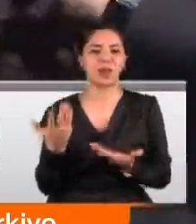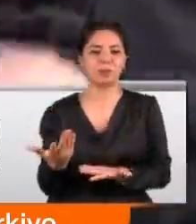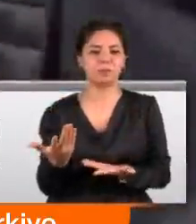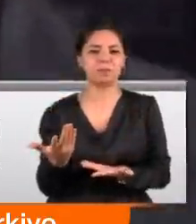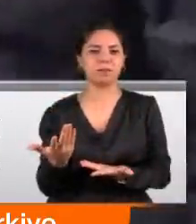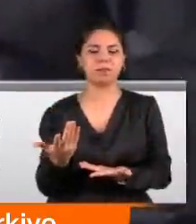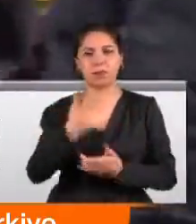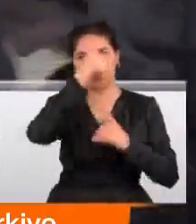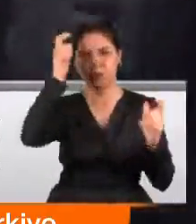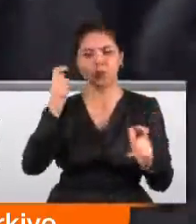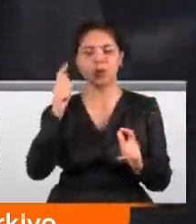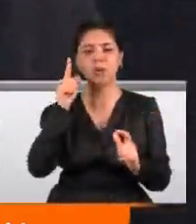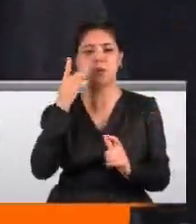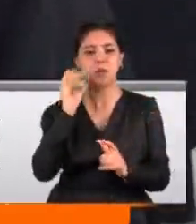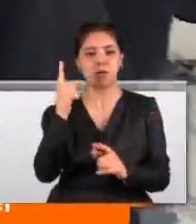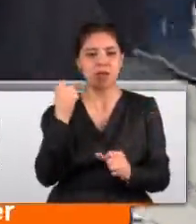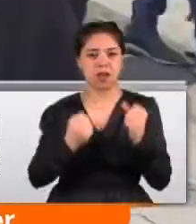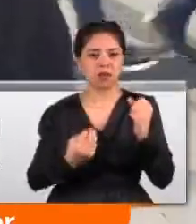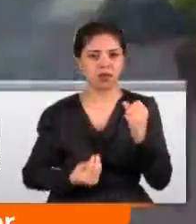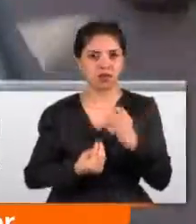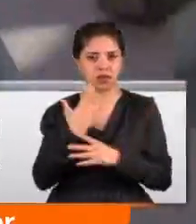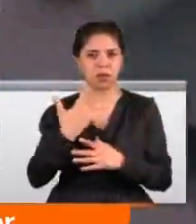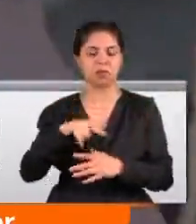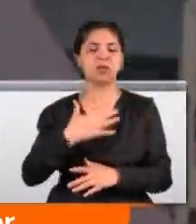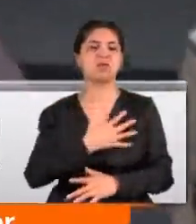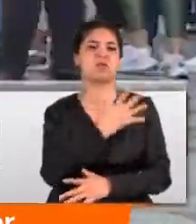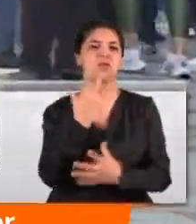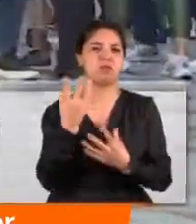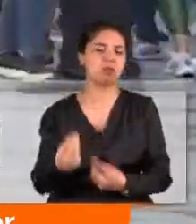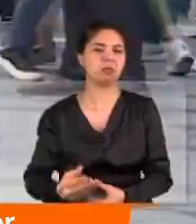Türkiye'de böyle bir araba çıkarması bizleri gururlandırıyor açıkçası.